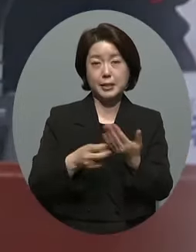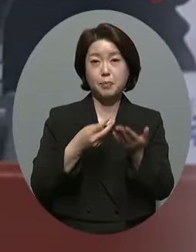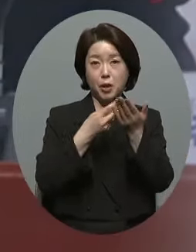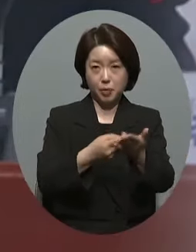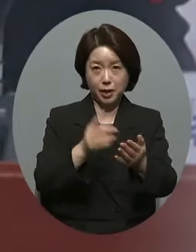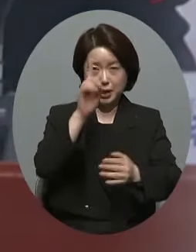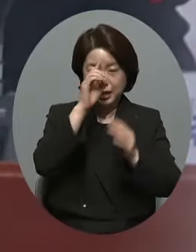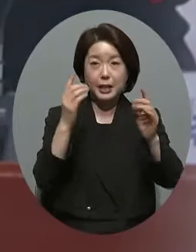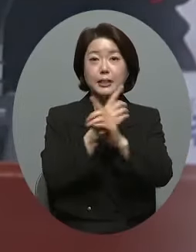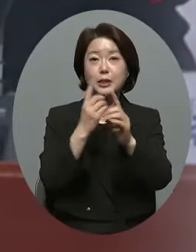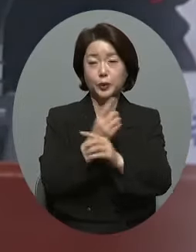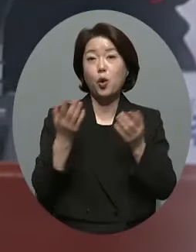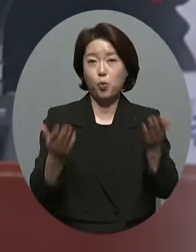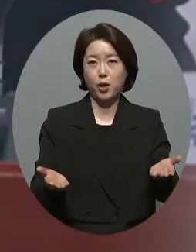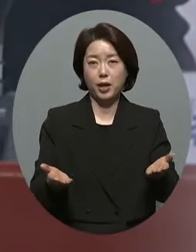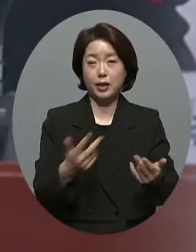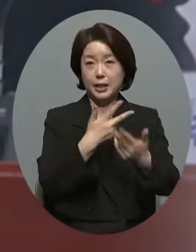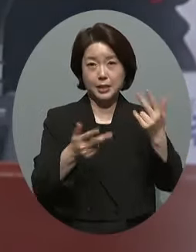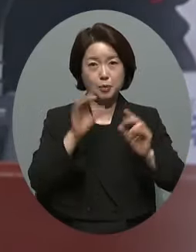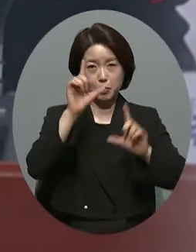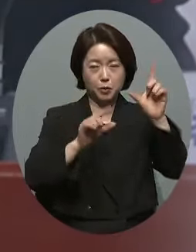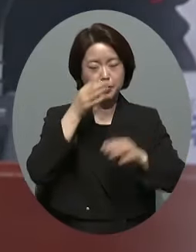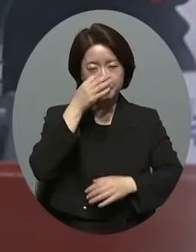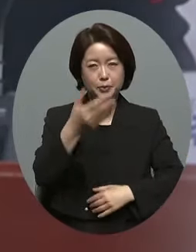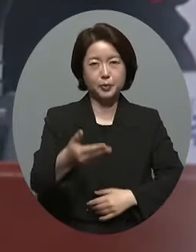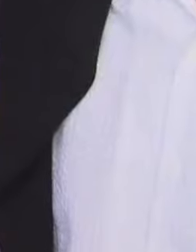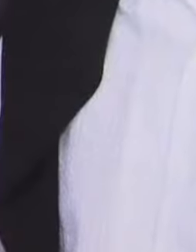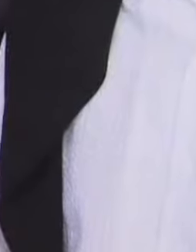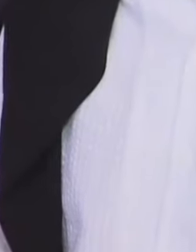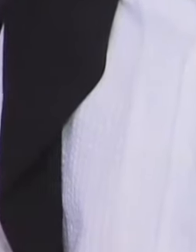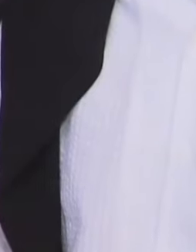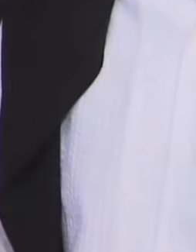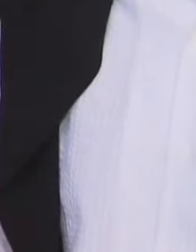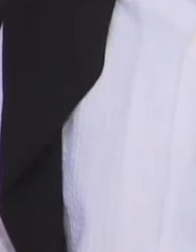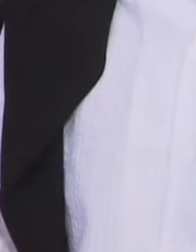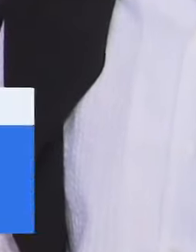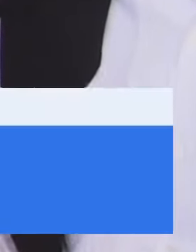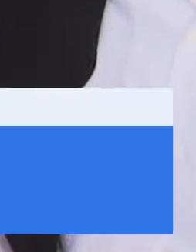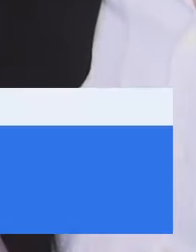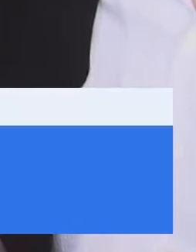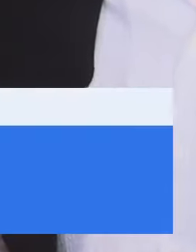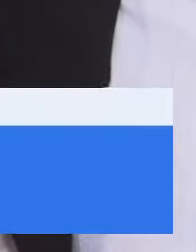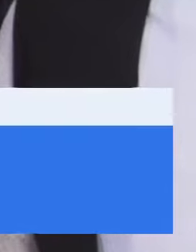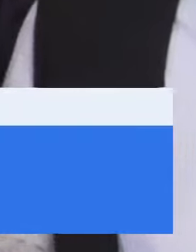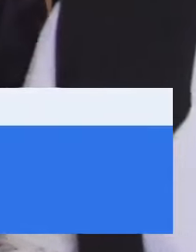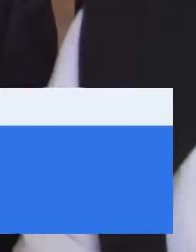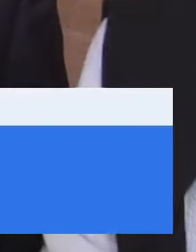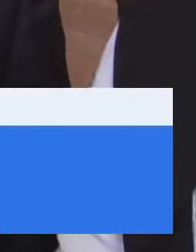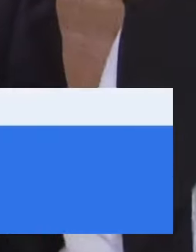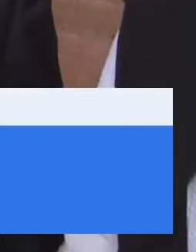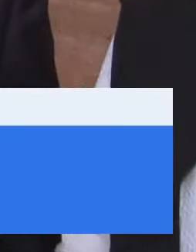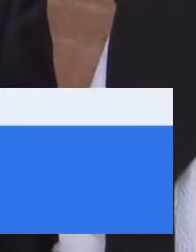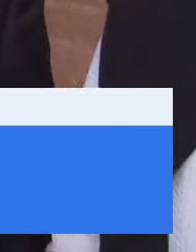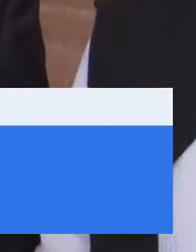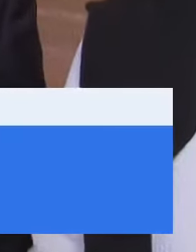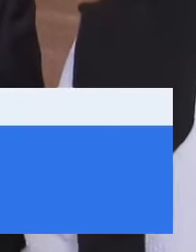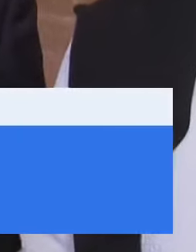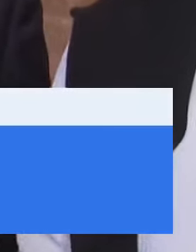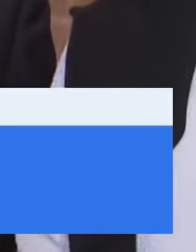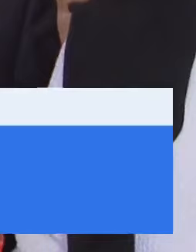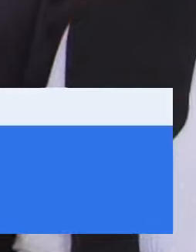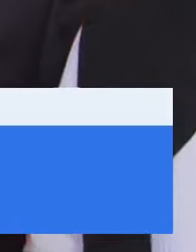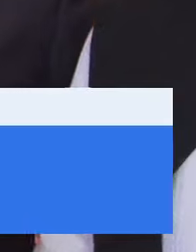예정인데 관련해서 이대표 목소리 한번 들어보겠습니다 뭐 걱정할 정도는 아닙니다 잘 치료받고